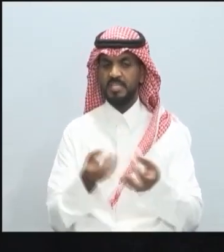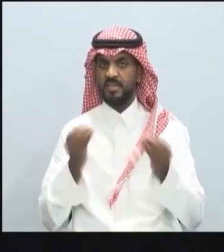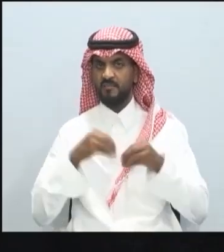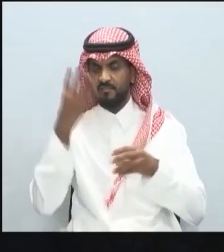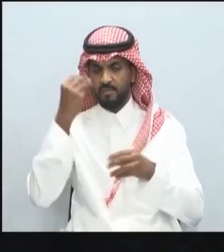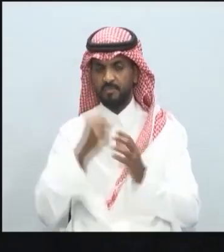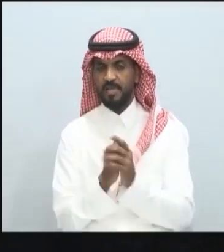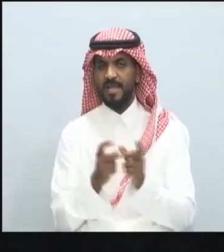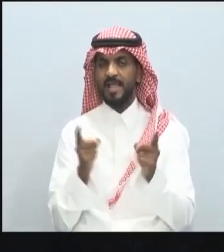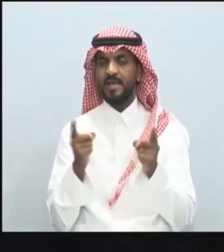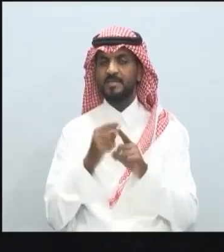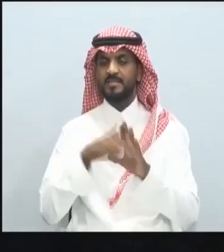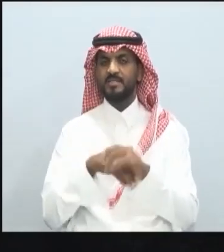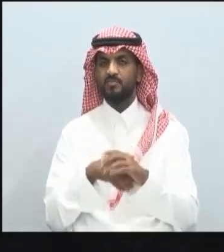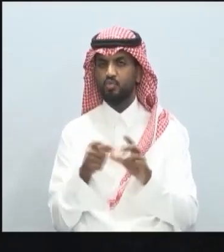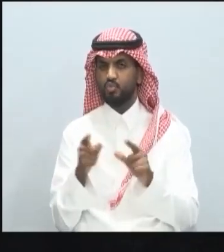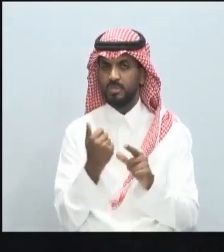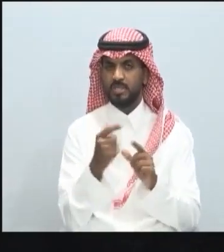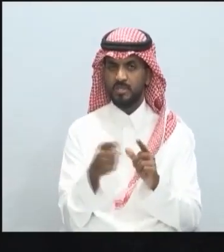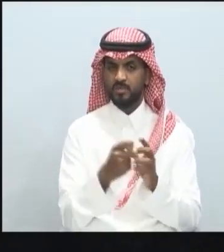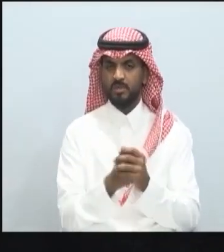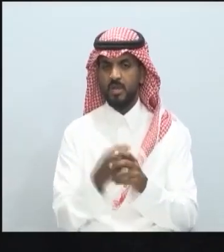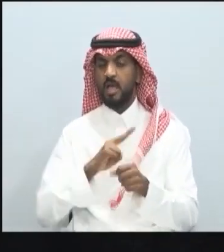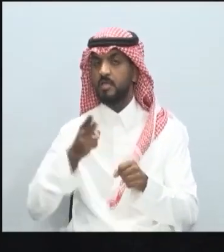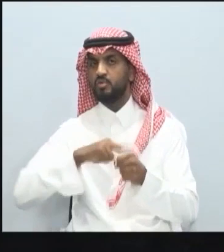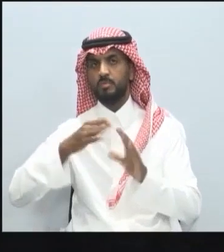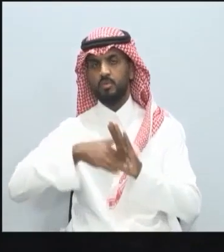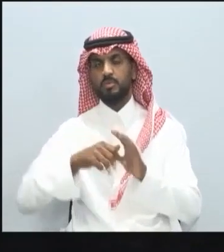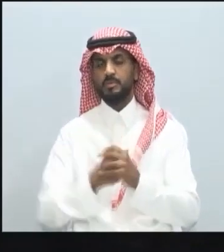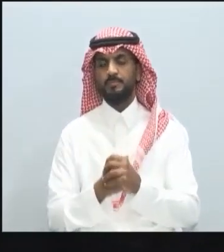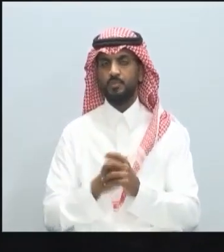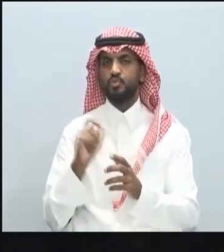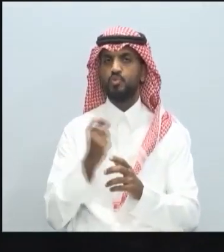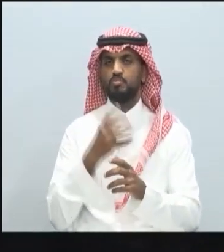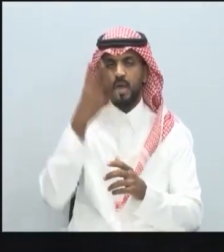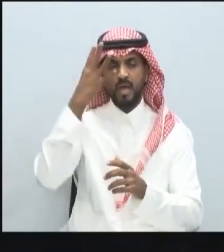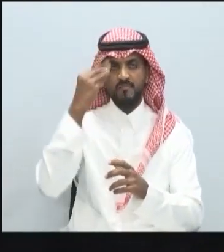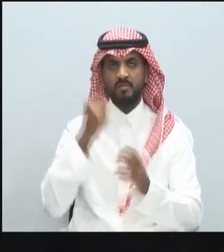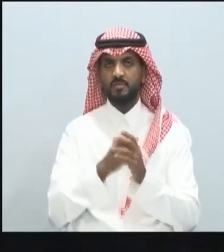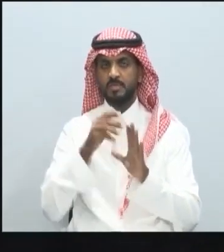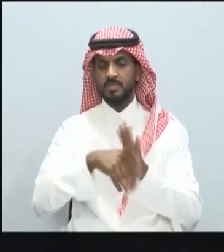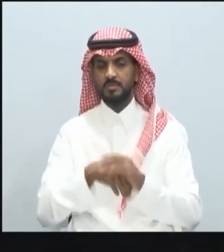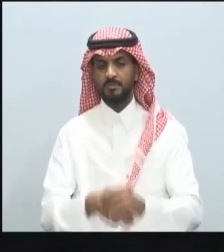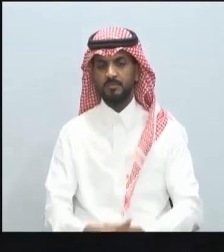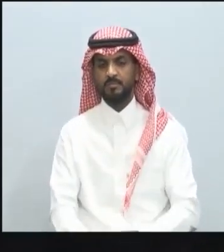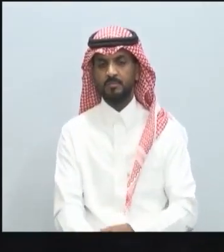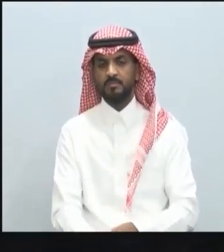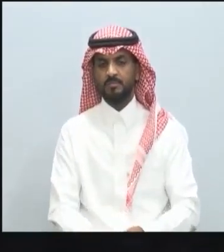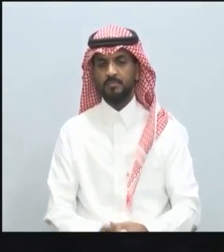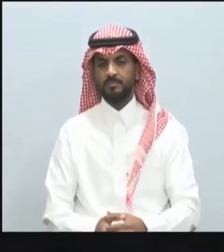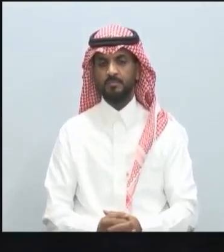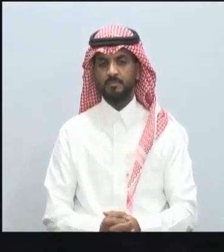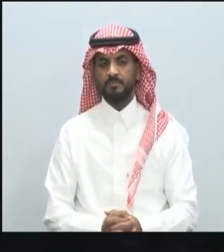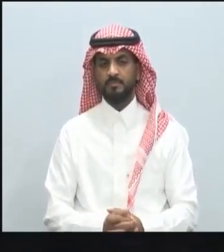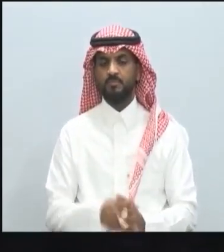الفهم لخص النص في حدود سته اسطر دون مراجعته مره اخرى اكتب ما فهمته من النص لخص